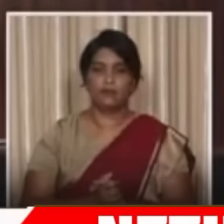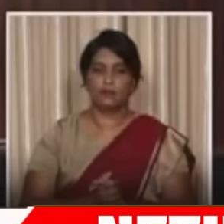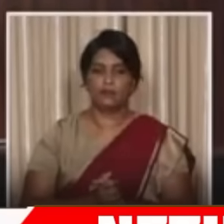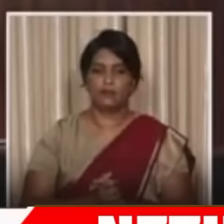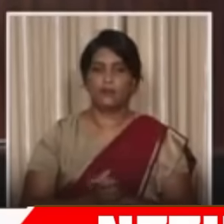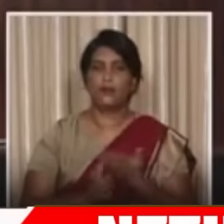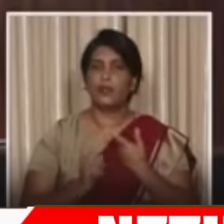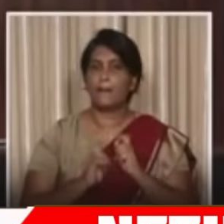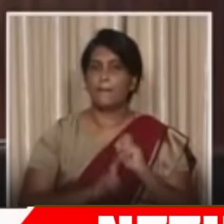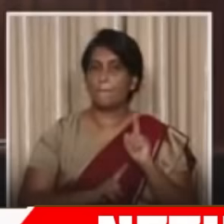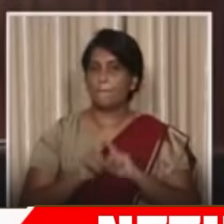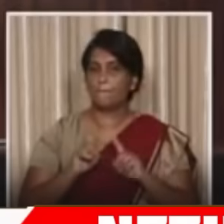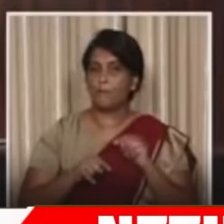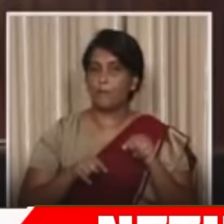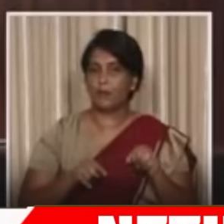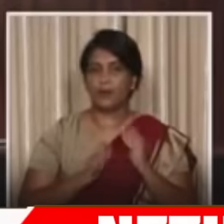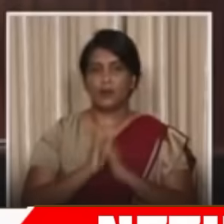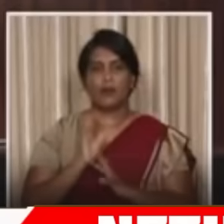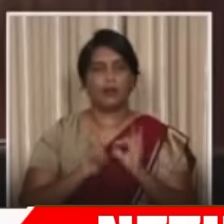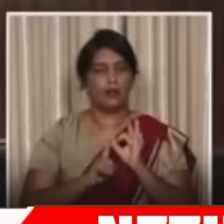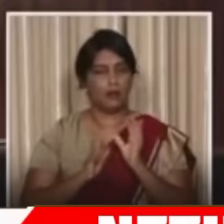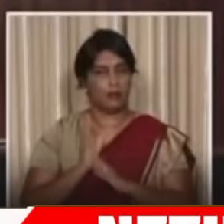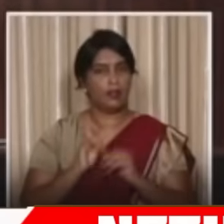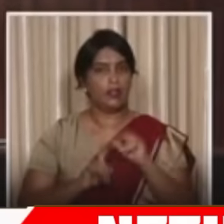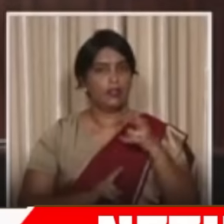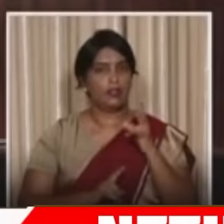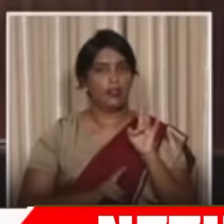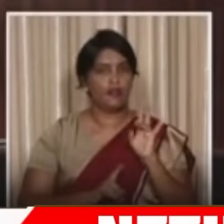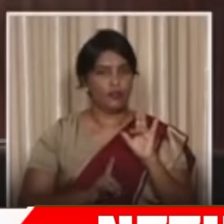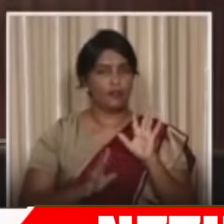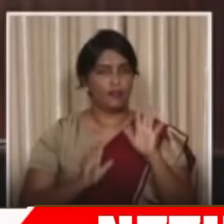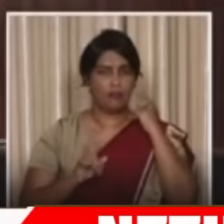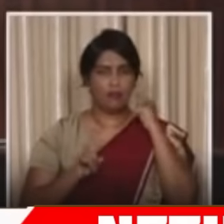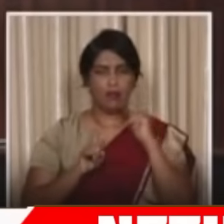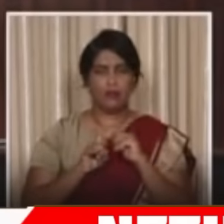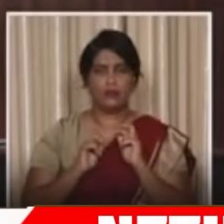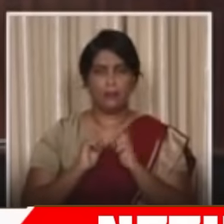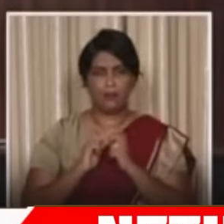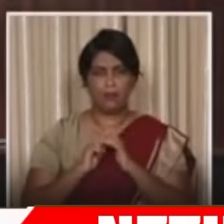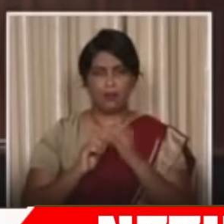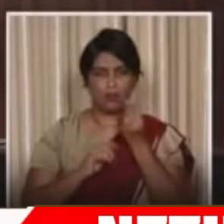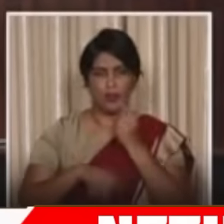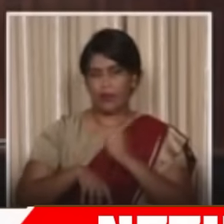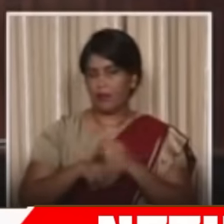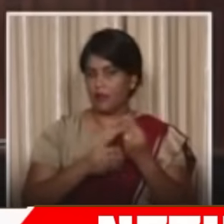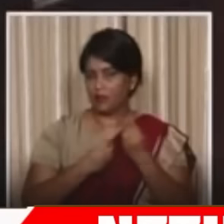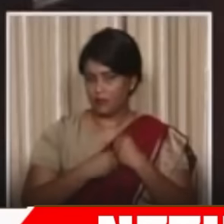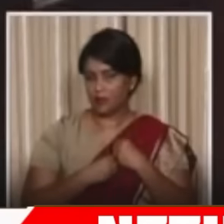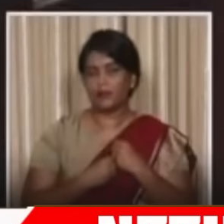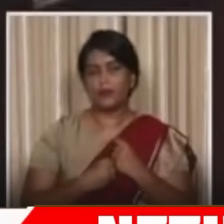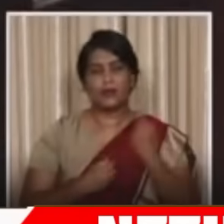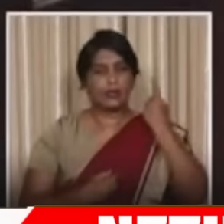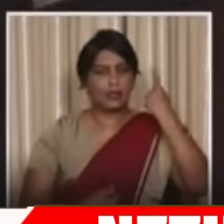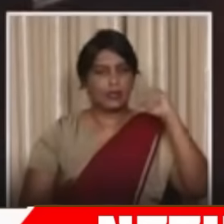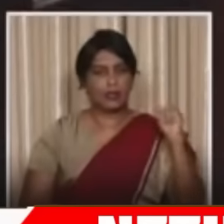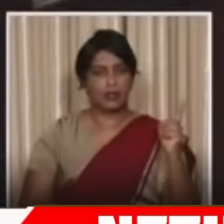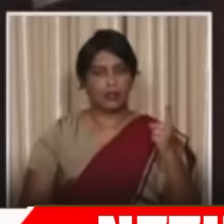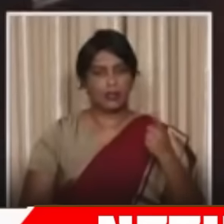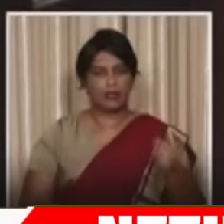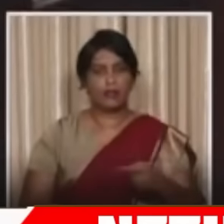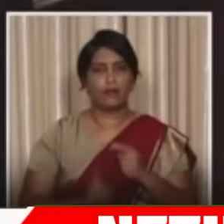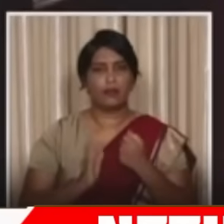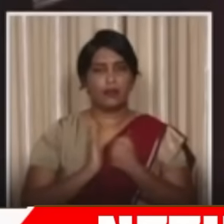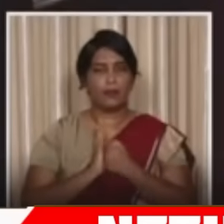අපි පාර්ලිමේන්තුවේ මන්ත්‍රීවරු 225ටම බලපාන ප්‍රශ්නයක් පිළිබඳව පොඩි වෙලාවක් දෙන්න කරු කතානායකතුමනි. ඊයේ දිනේ අපේ ගරු